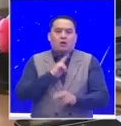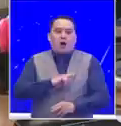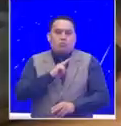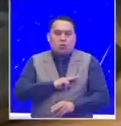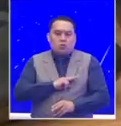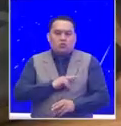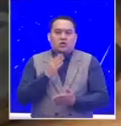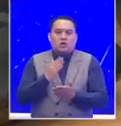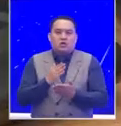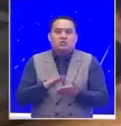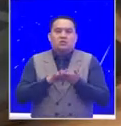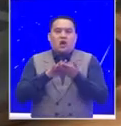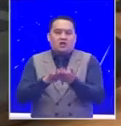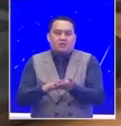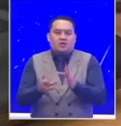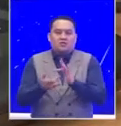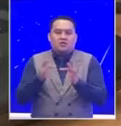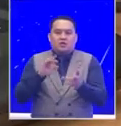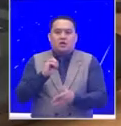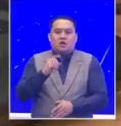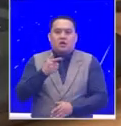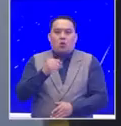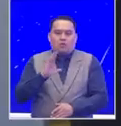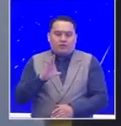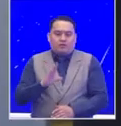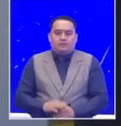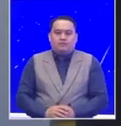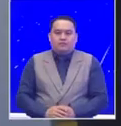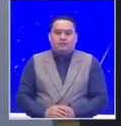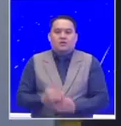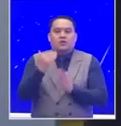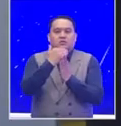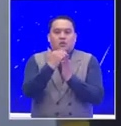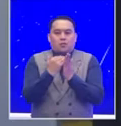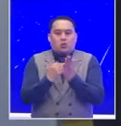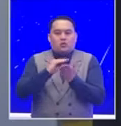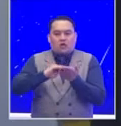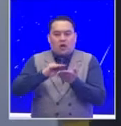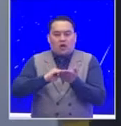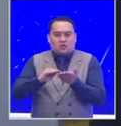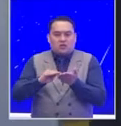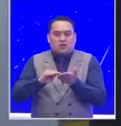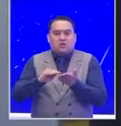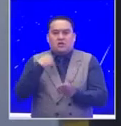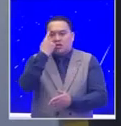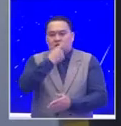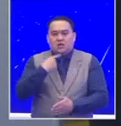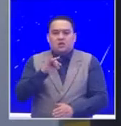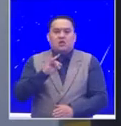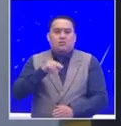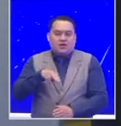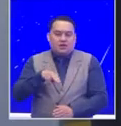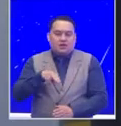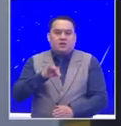работодателю достаточно подать заявление на сайт электронного правительства. Заполняются данные индивидуального